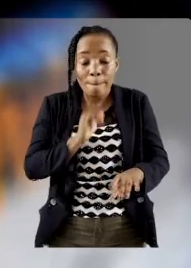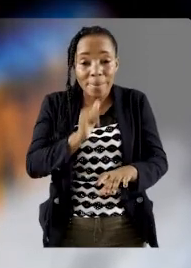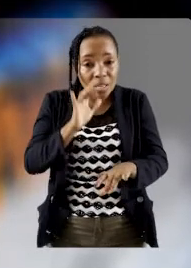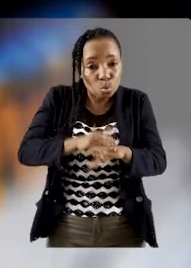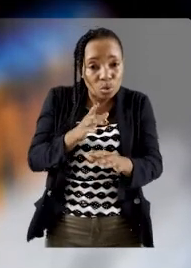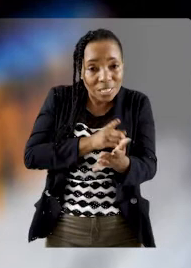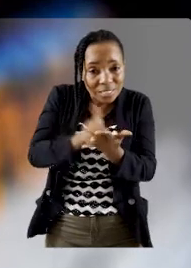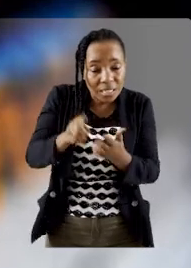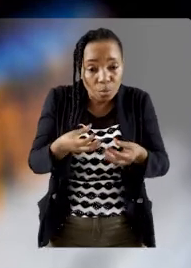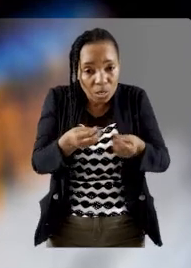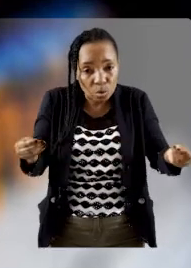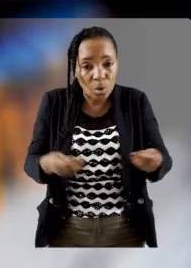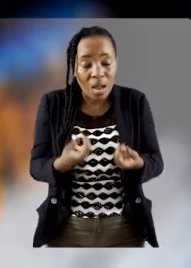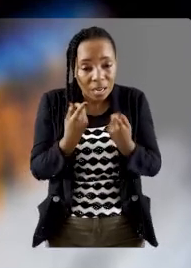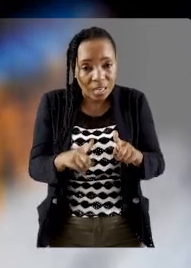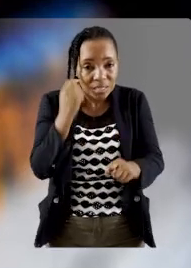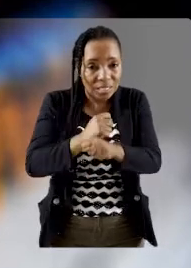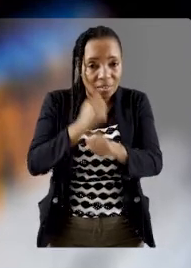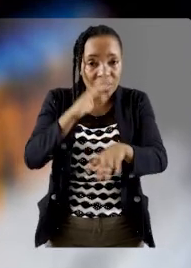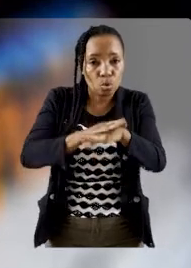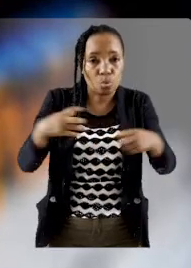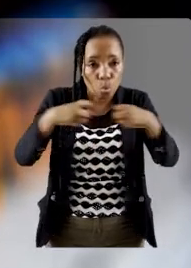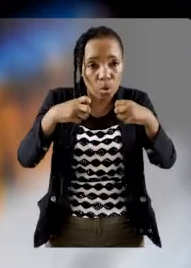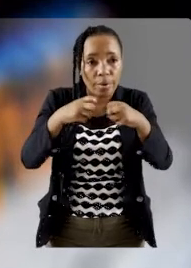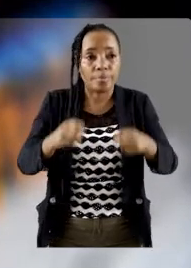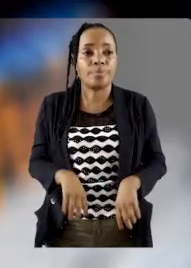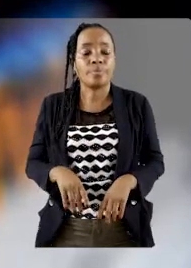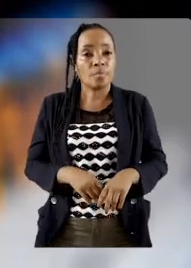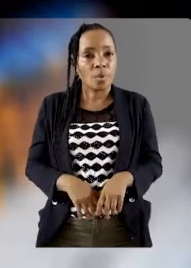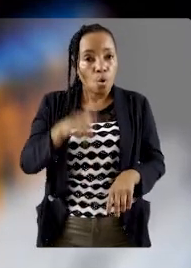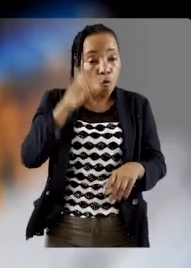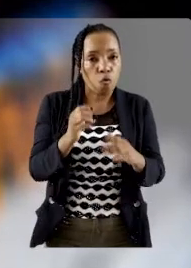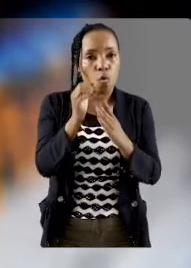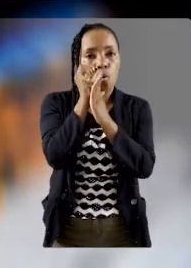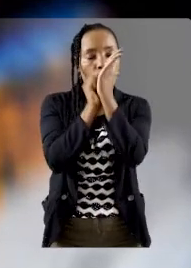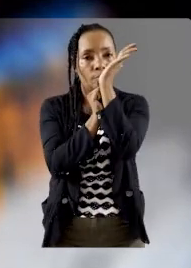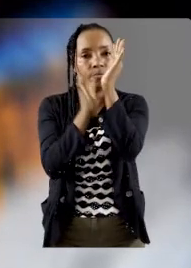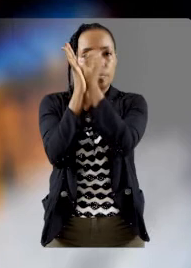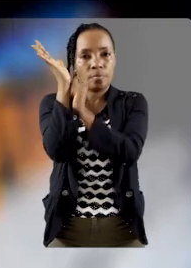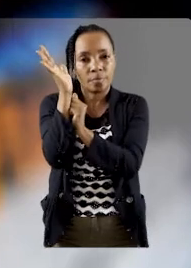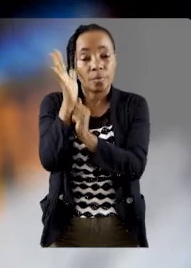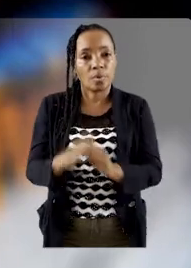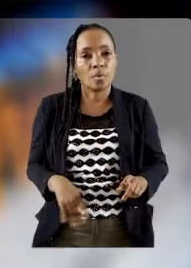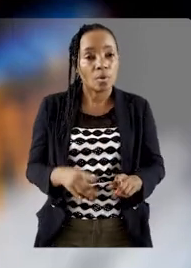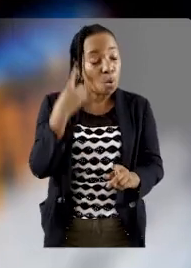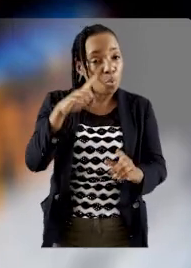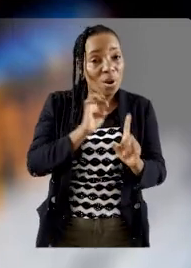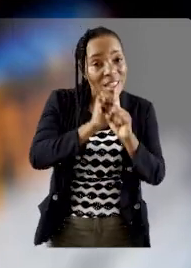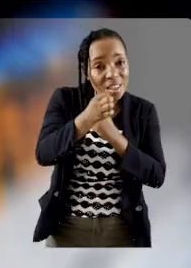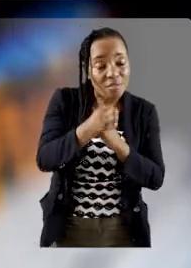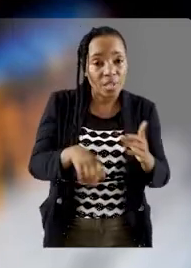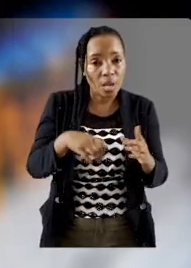avec le sol lorsqu'on intervient sur un circuit électrique. Porter des gants pour éviter d'être